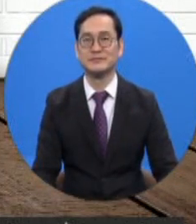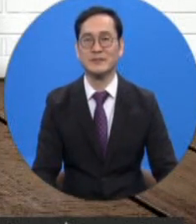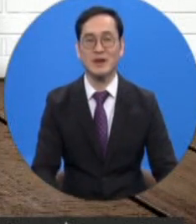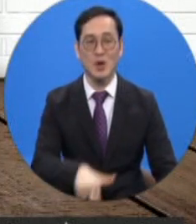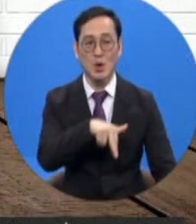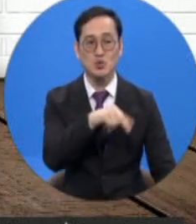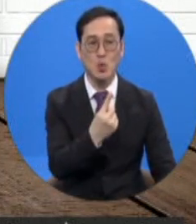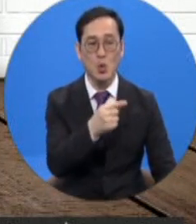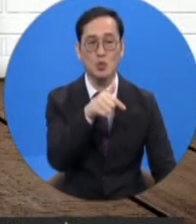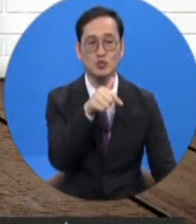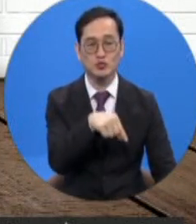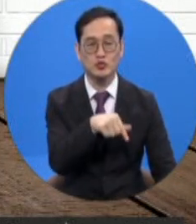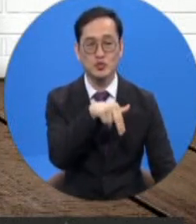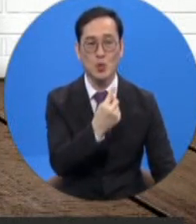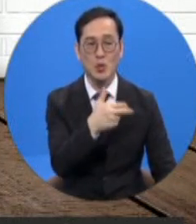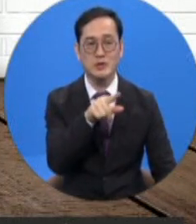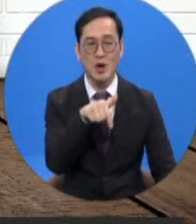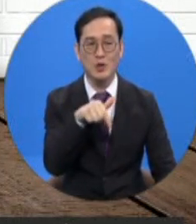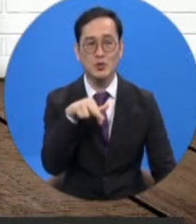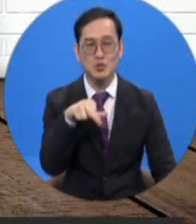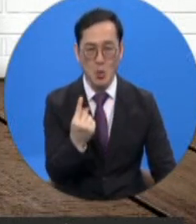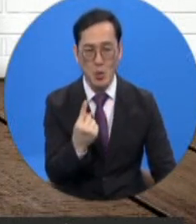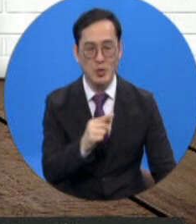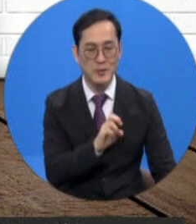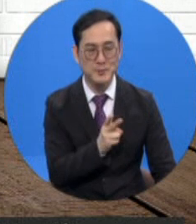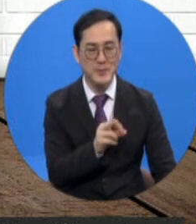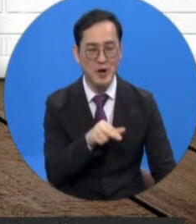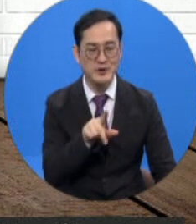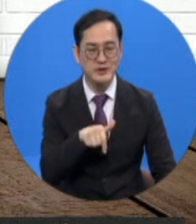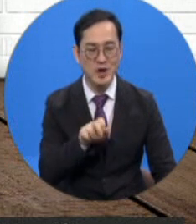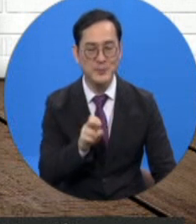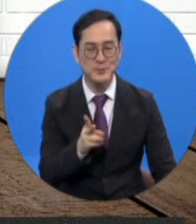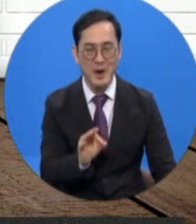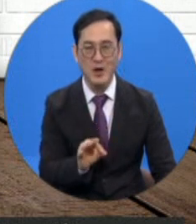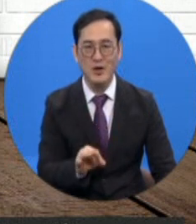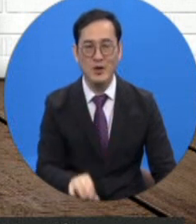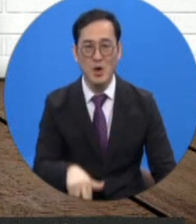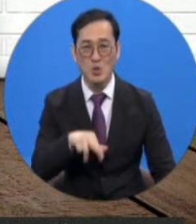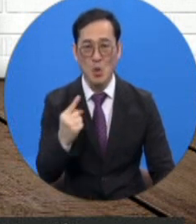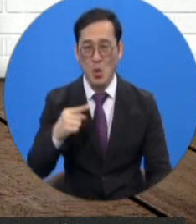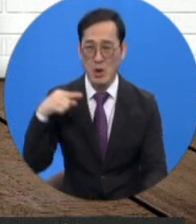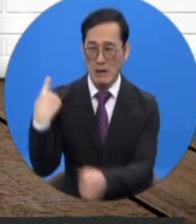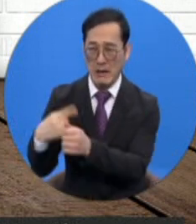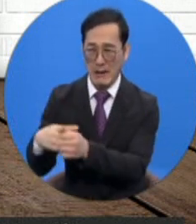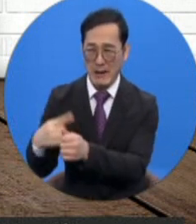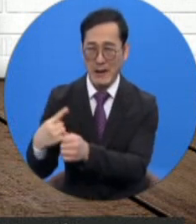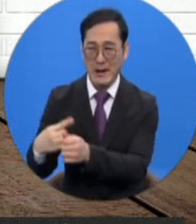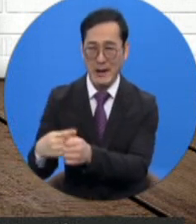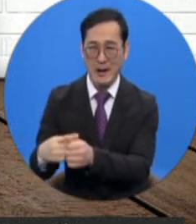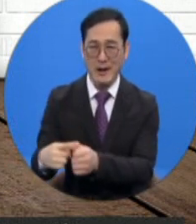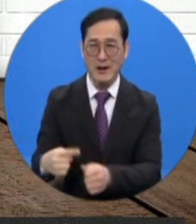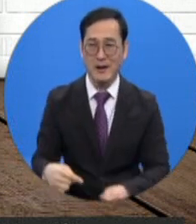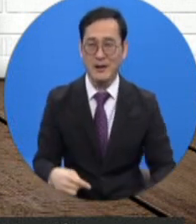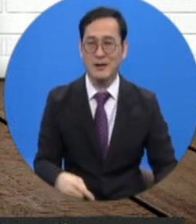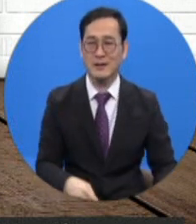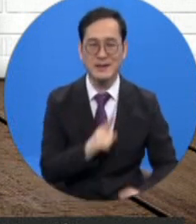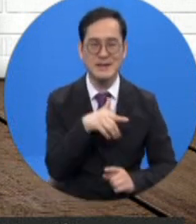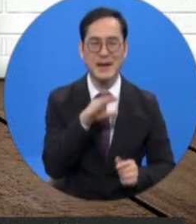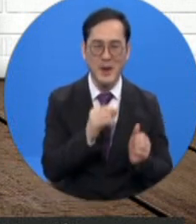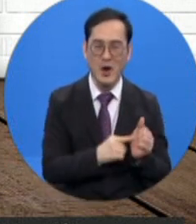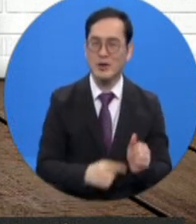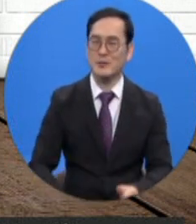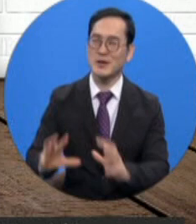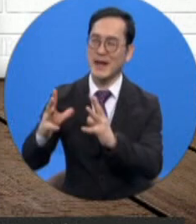조적조 명정명, 진중권 전 교수의 글이고요. 두 분의 글이, 과거 글이 있습니다. 이재명 후보의 과거 트윗, 나라